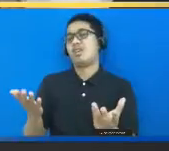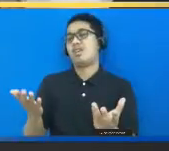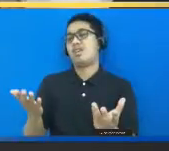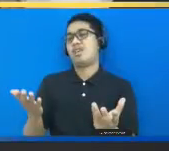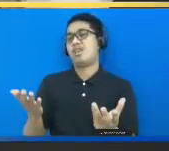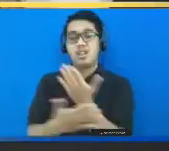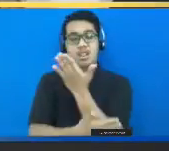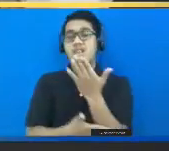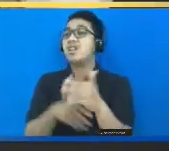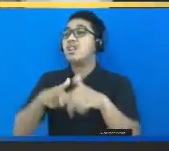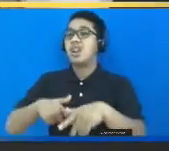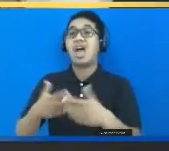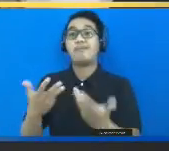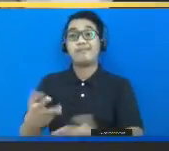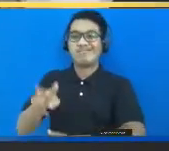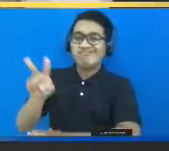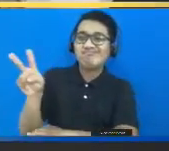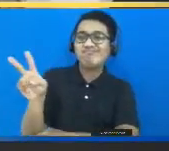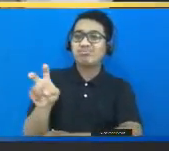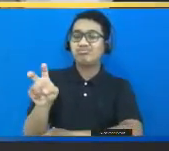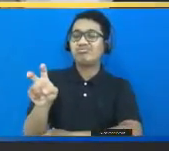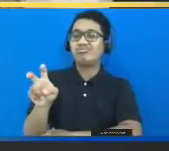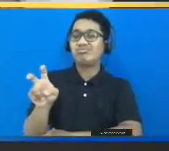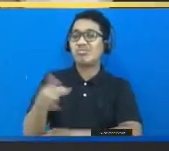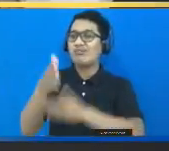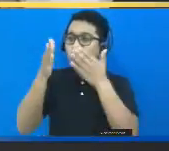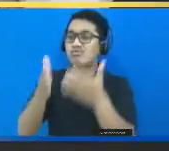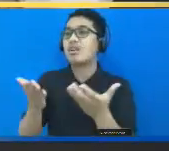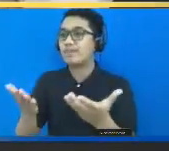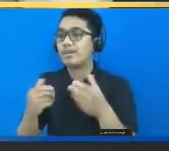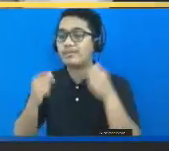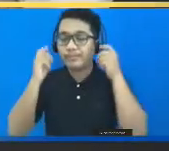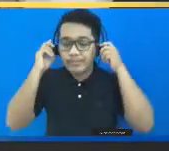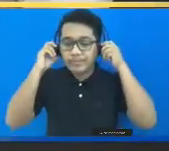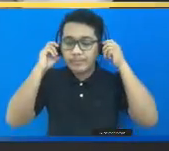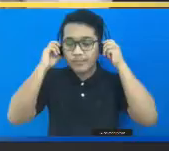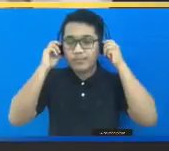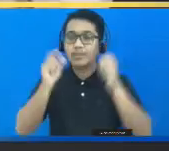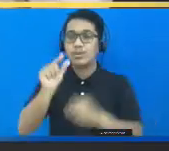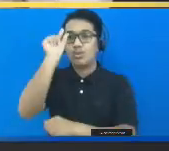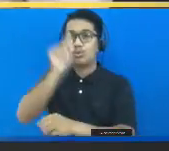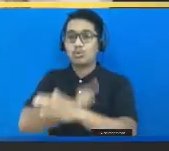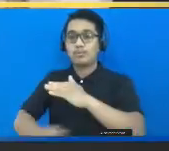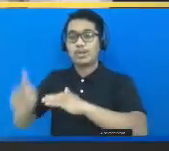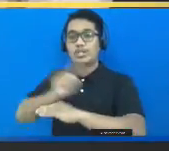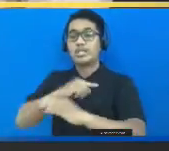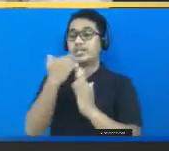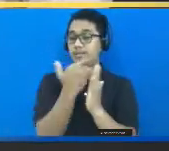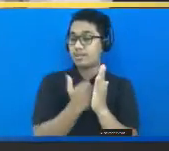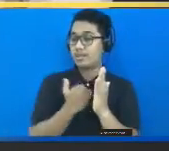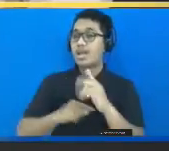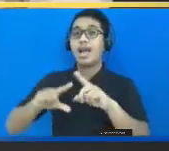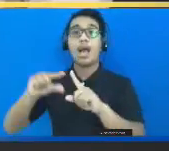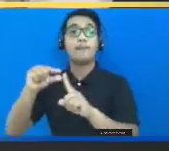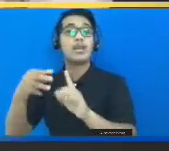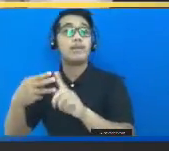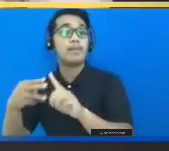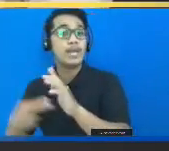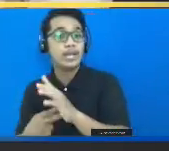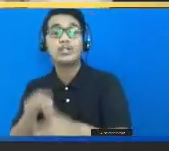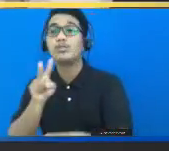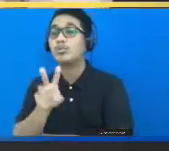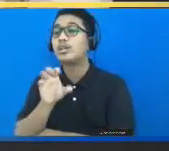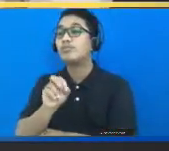ini apa yang harus dijadikan fokus kepada prioritas kebijakan APBN 2022 silakan selempang